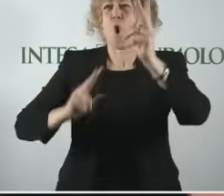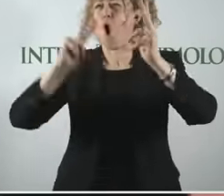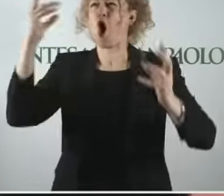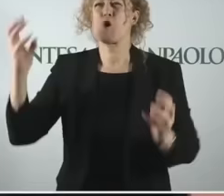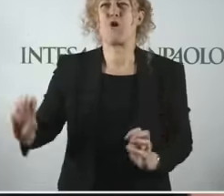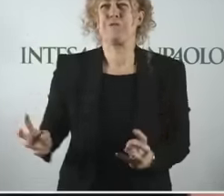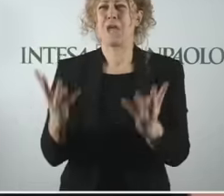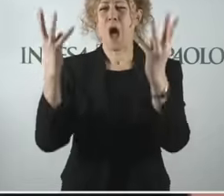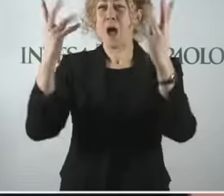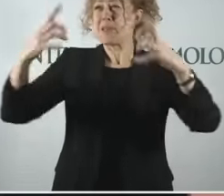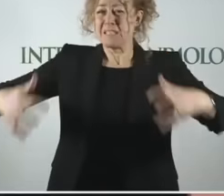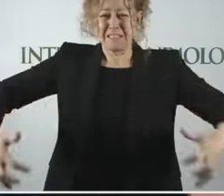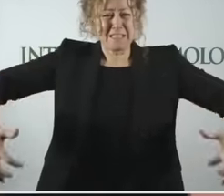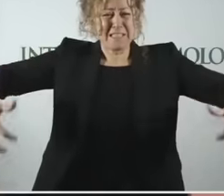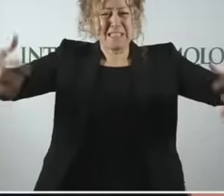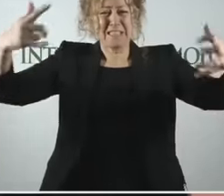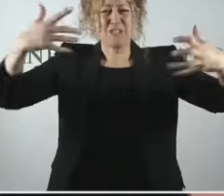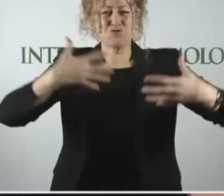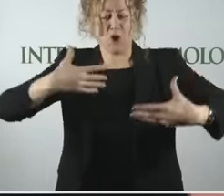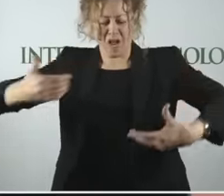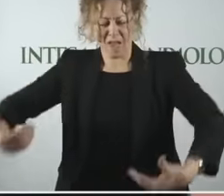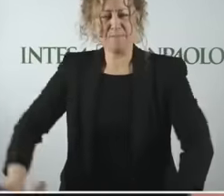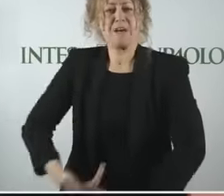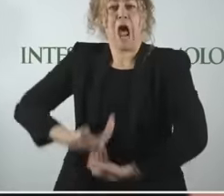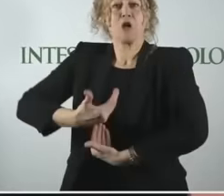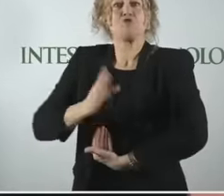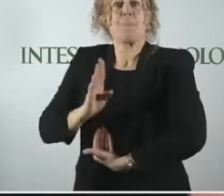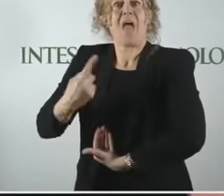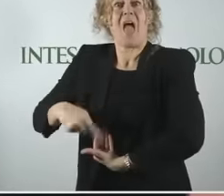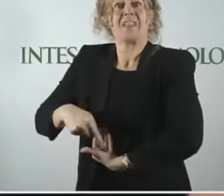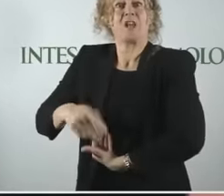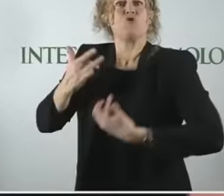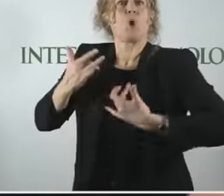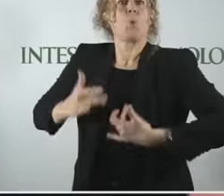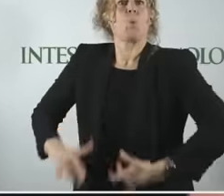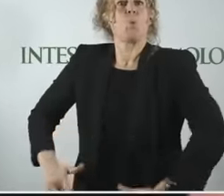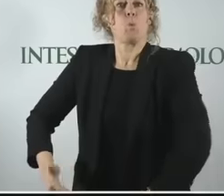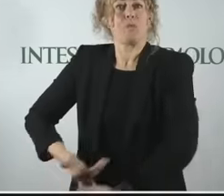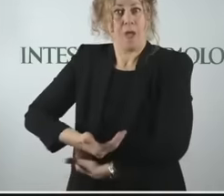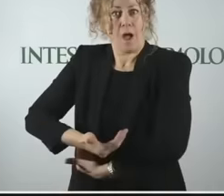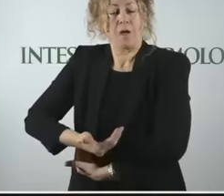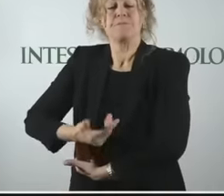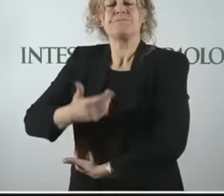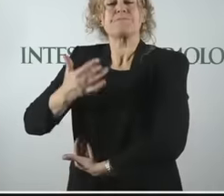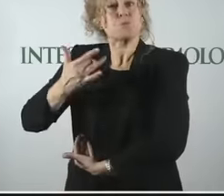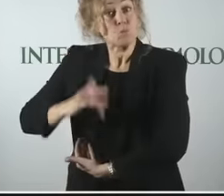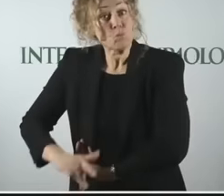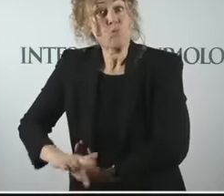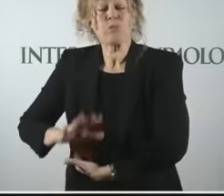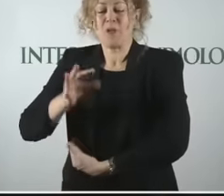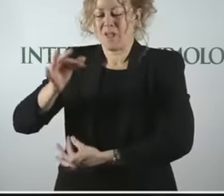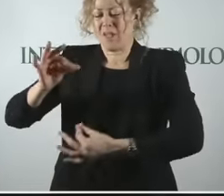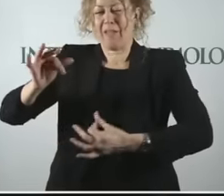e quest'essere terribile ha imbraccio Beatrice nuda avvolta nuda sotto un